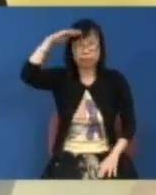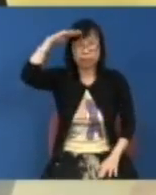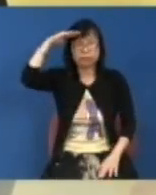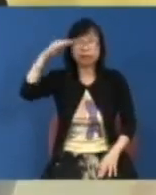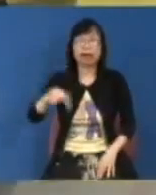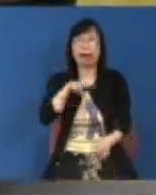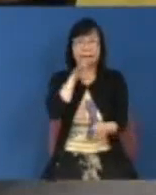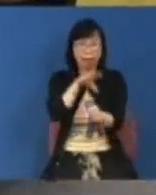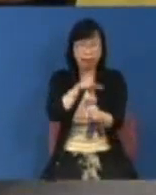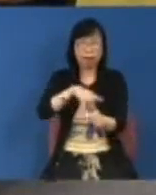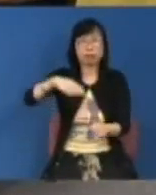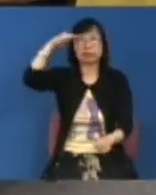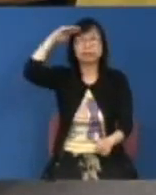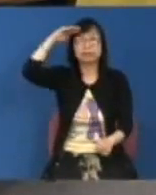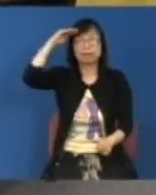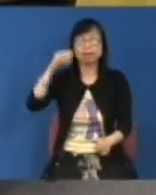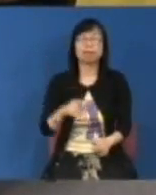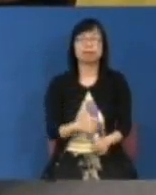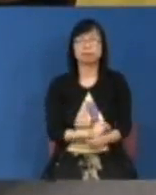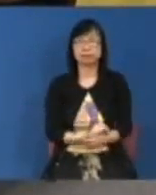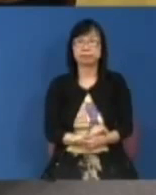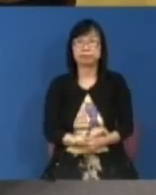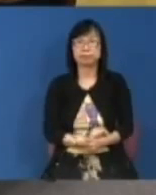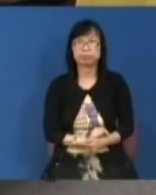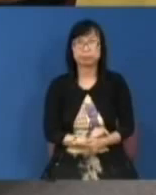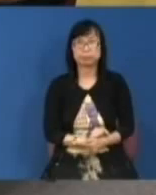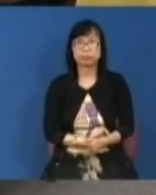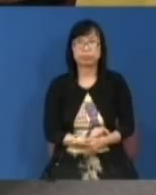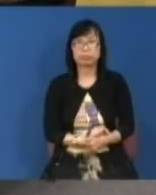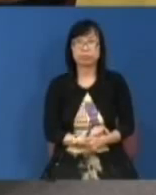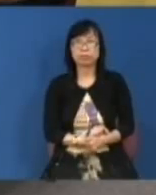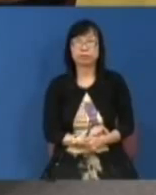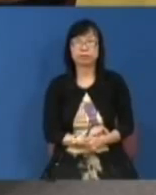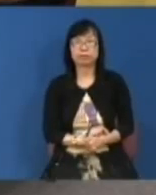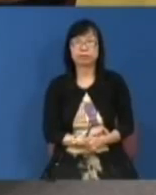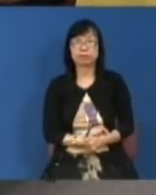警察啊，甚至 鬧警察啊，這個